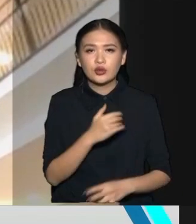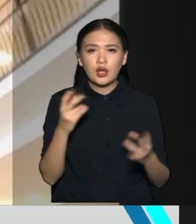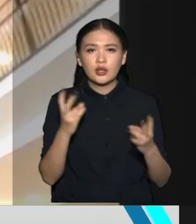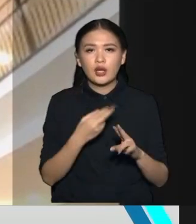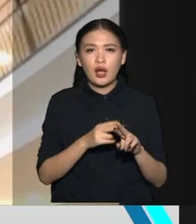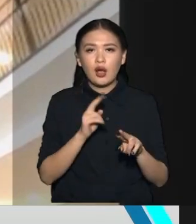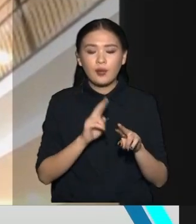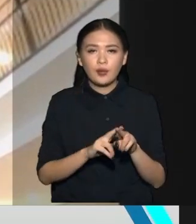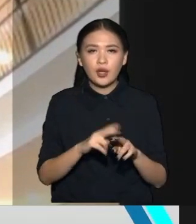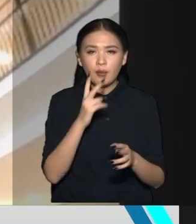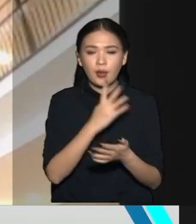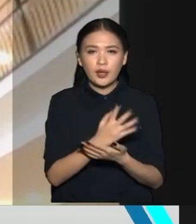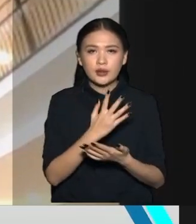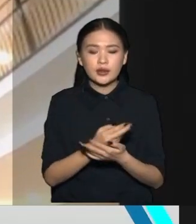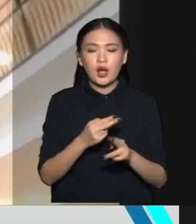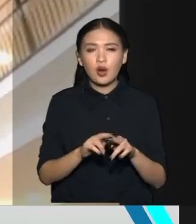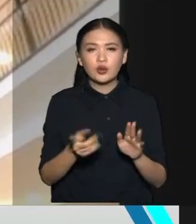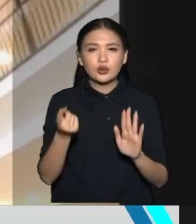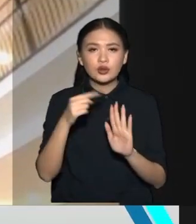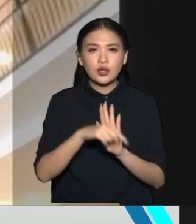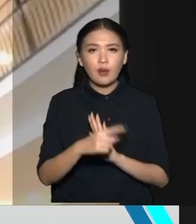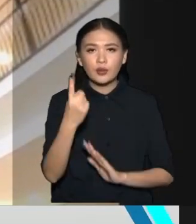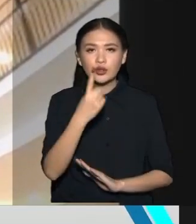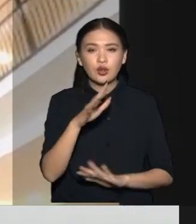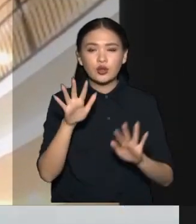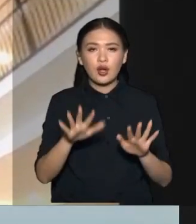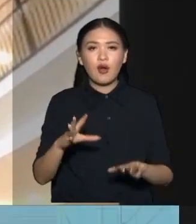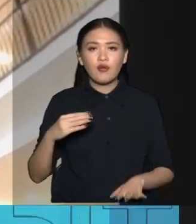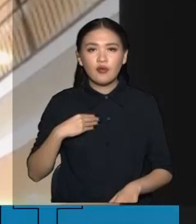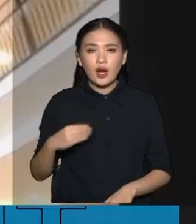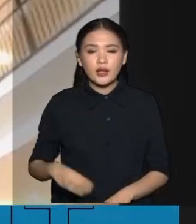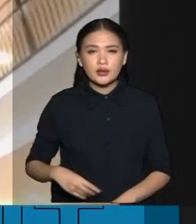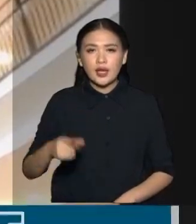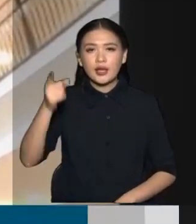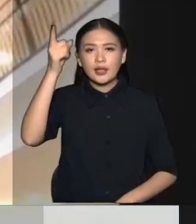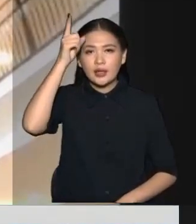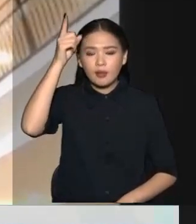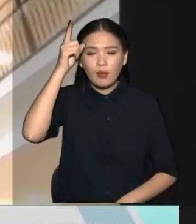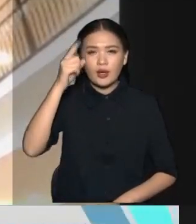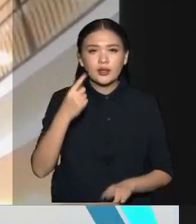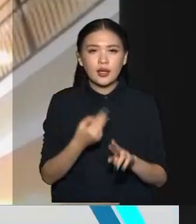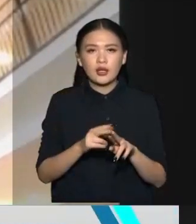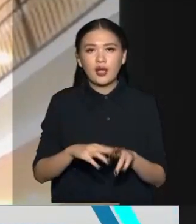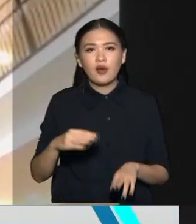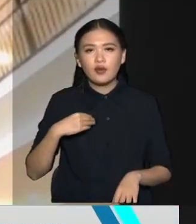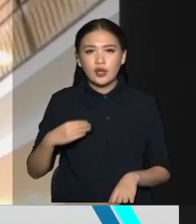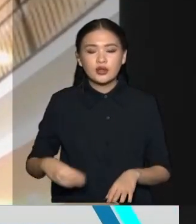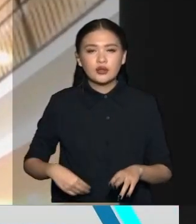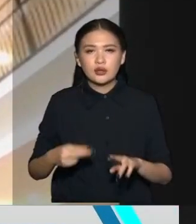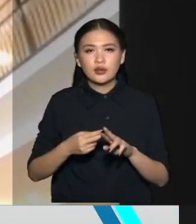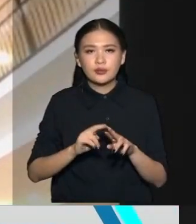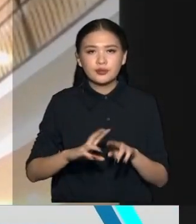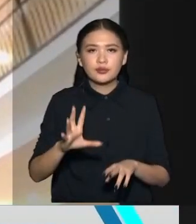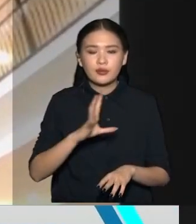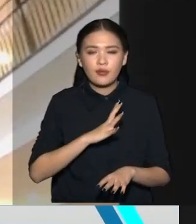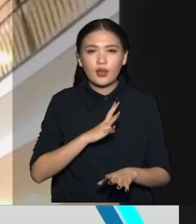атсы основателі дейді ғой, бұл оның ішінде бірінші орында әрине Франция, Германия. Сосын Франция, егер біз